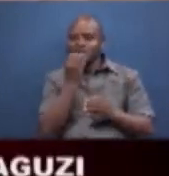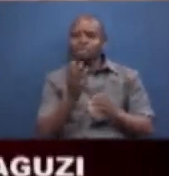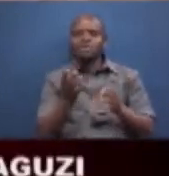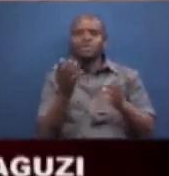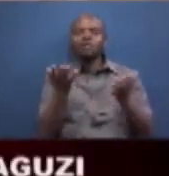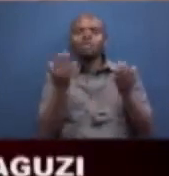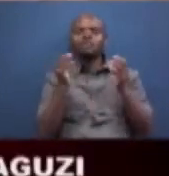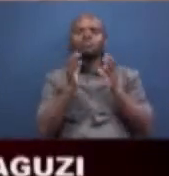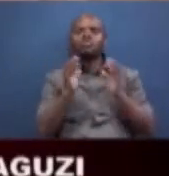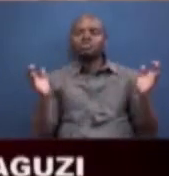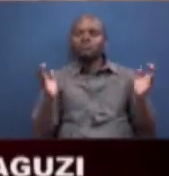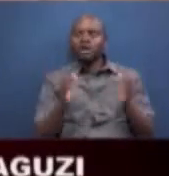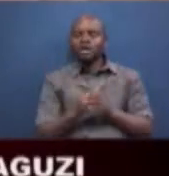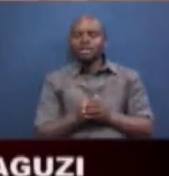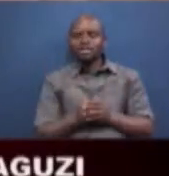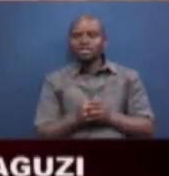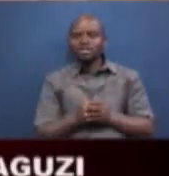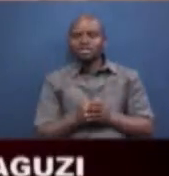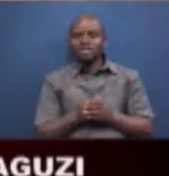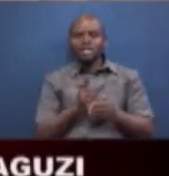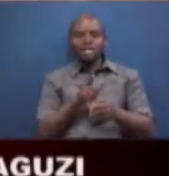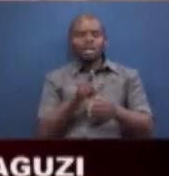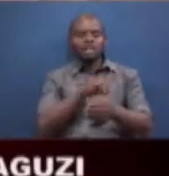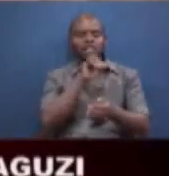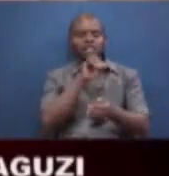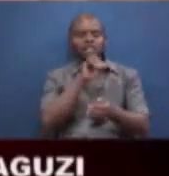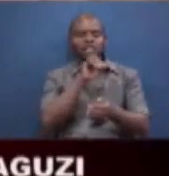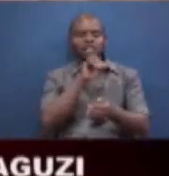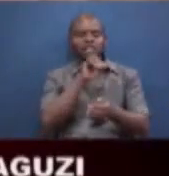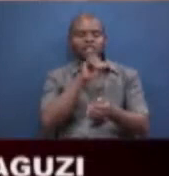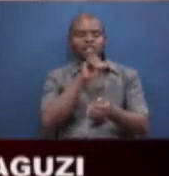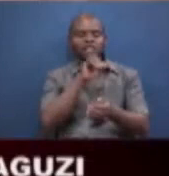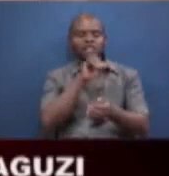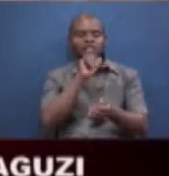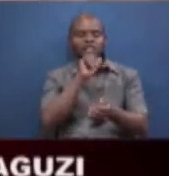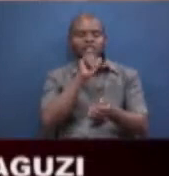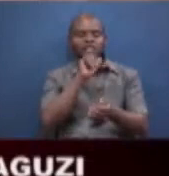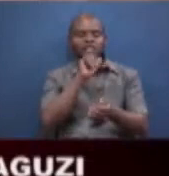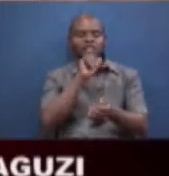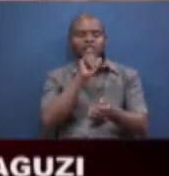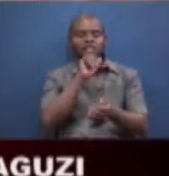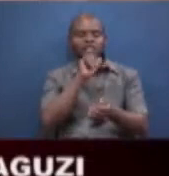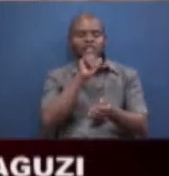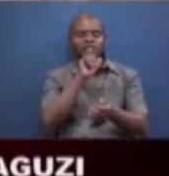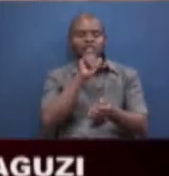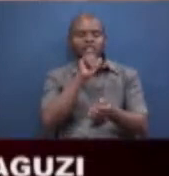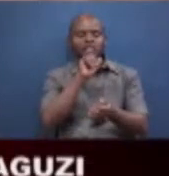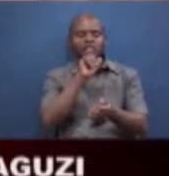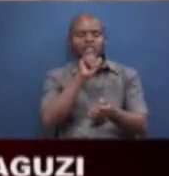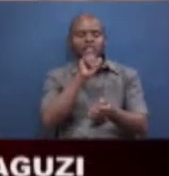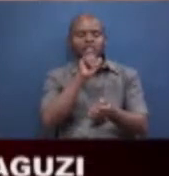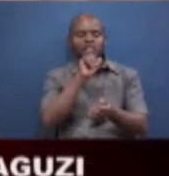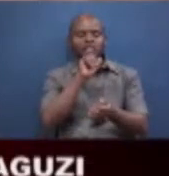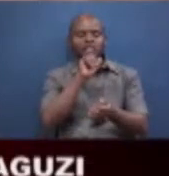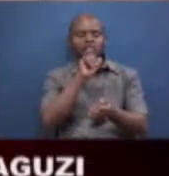uwezo mkubwa, mna rasilimali kubwa, lakini mnashindwa kusaidia kina